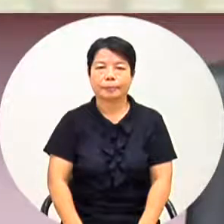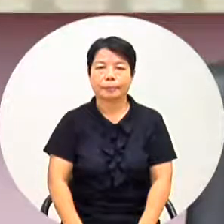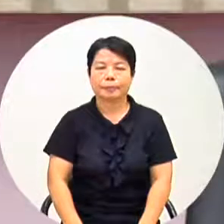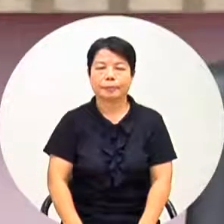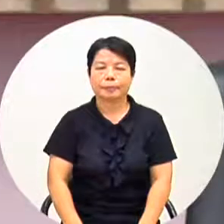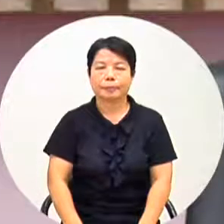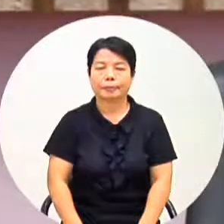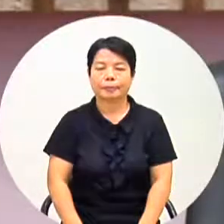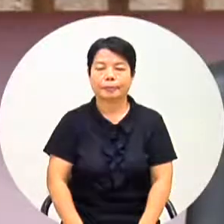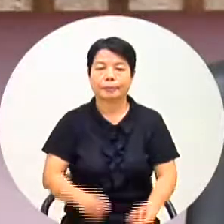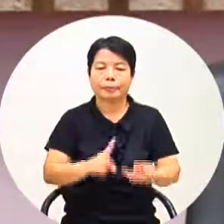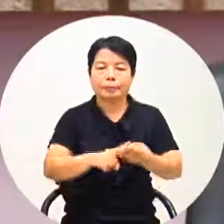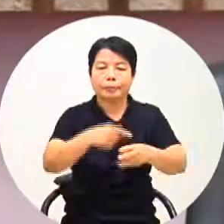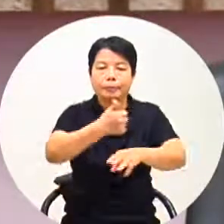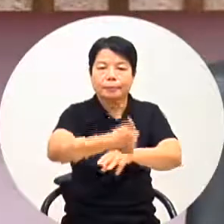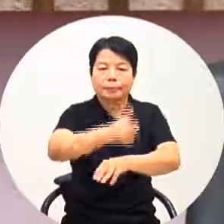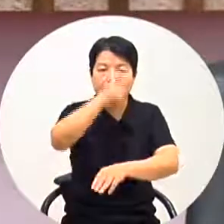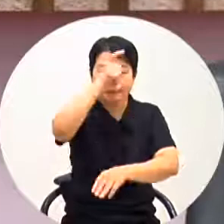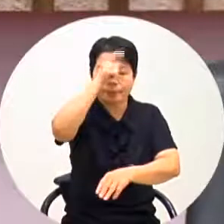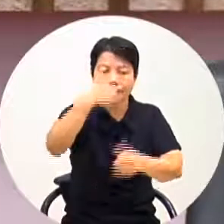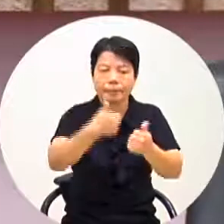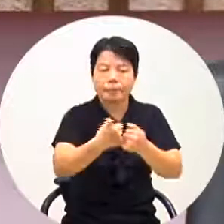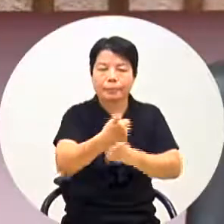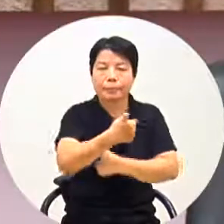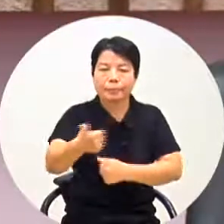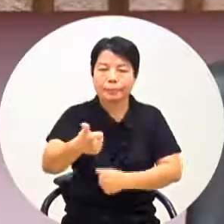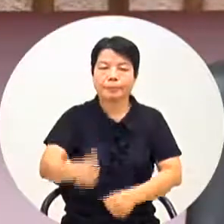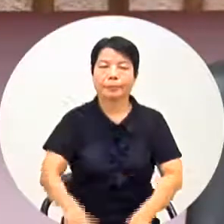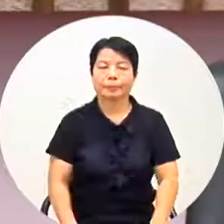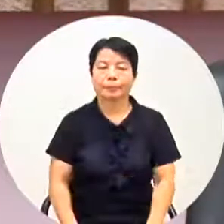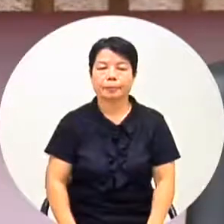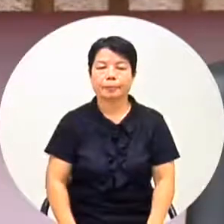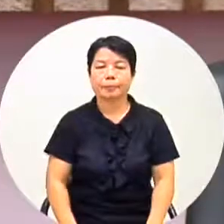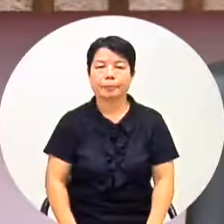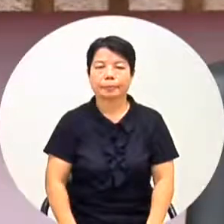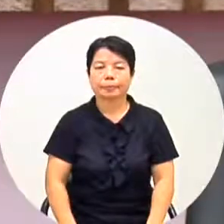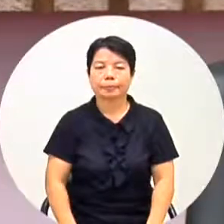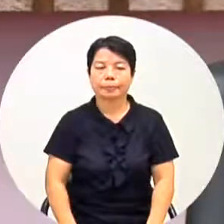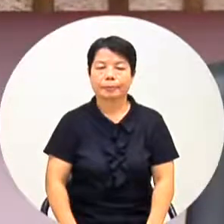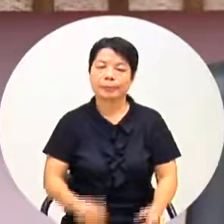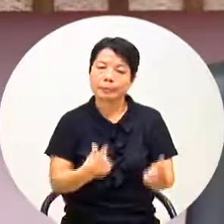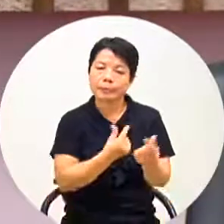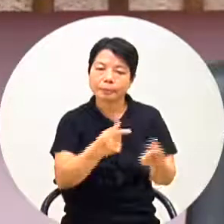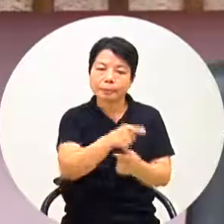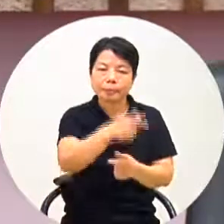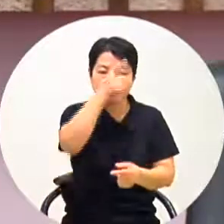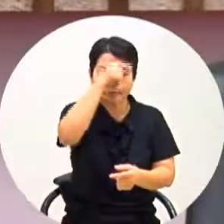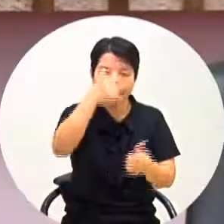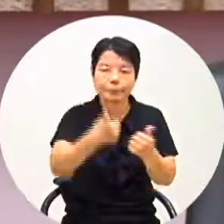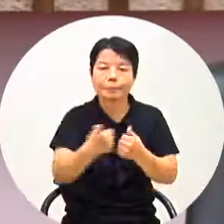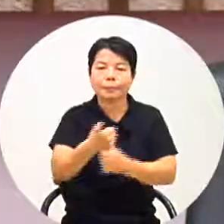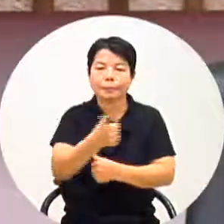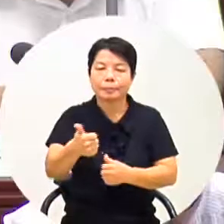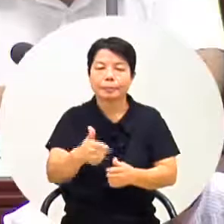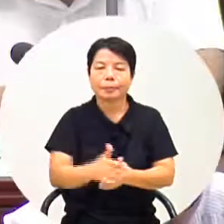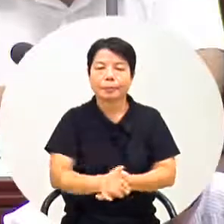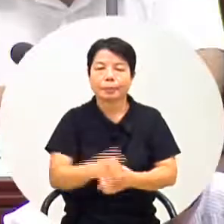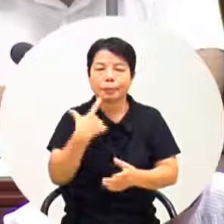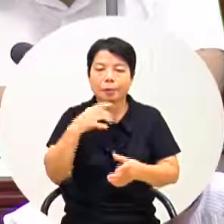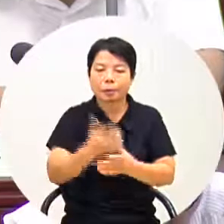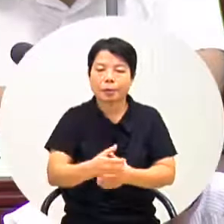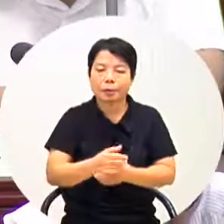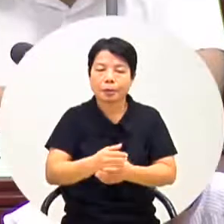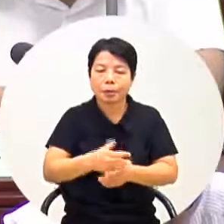那个主席还有黄议员啊，那个。就如刚刚那个黄议员讲的，那个容积率是都